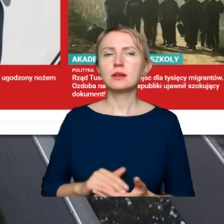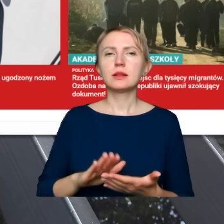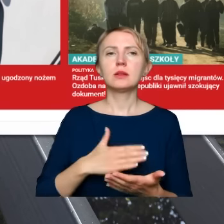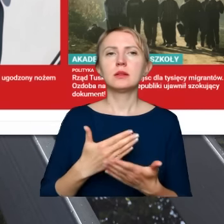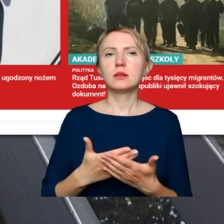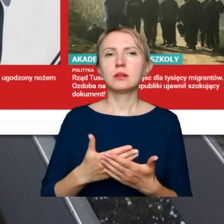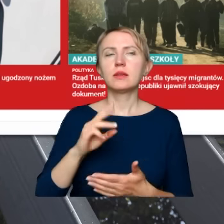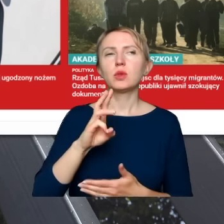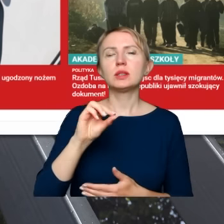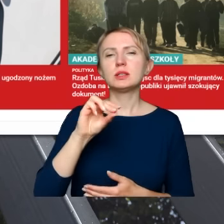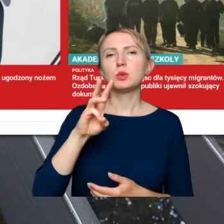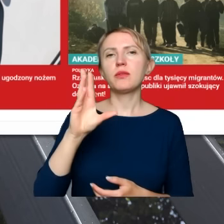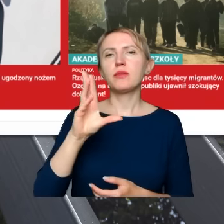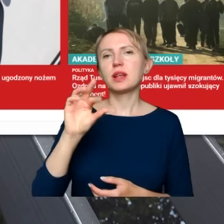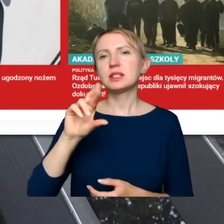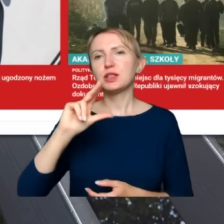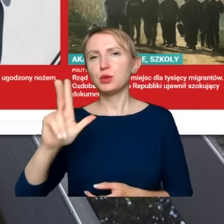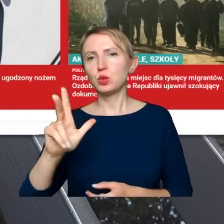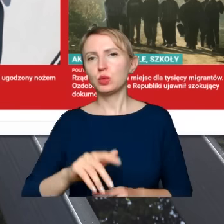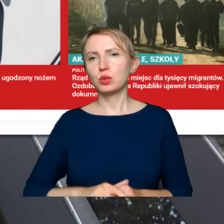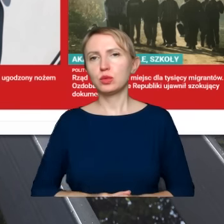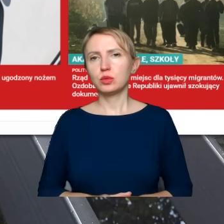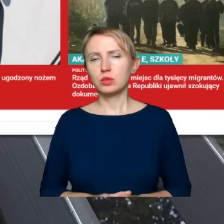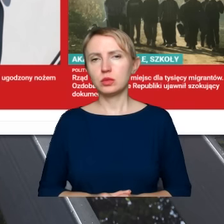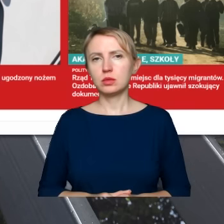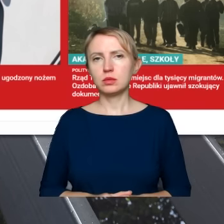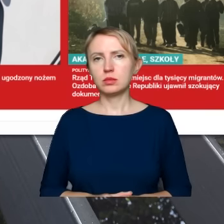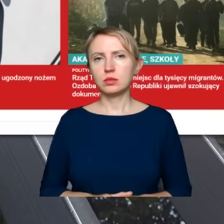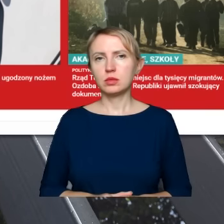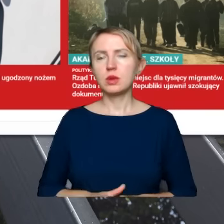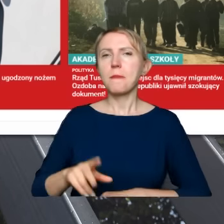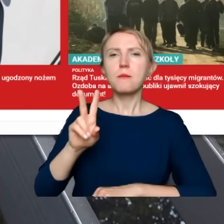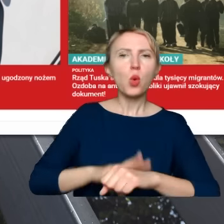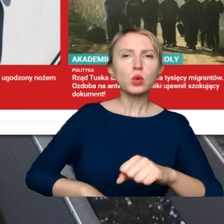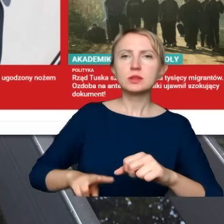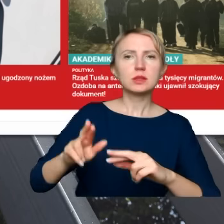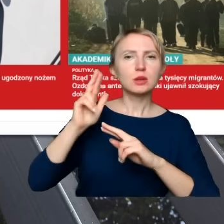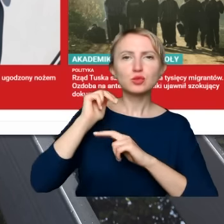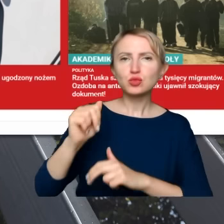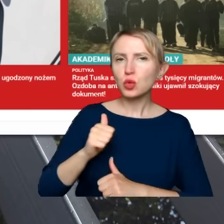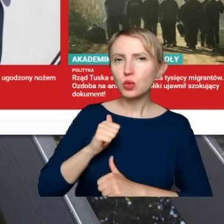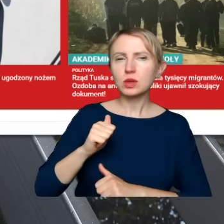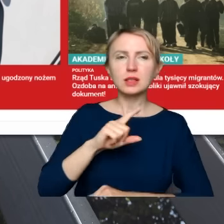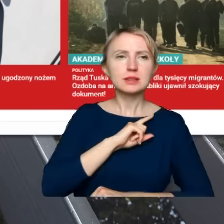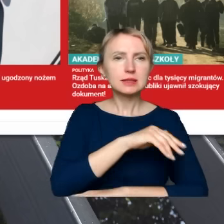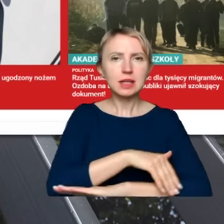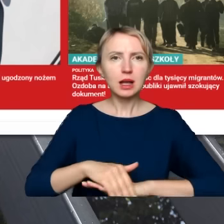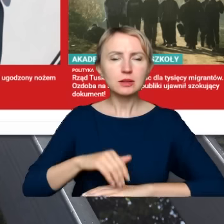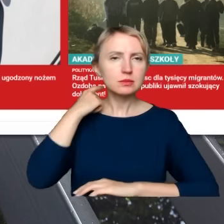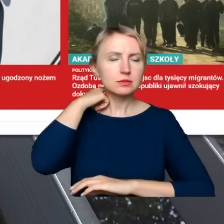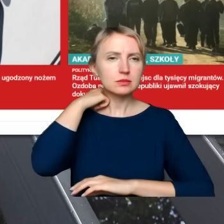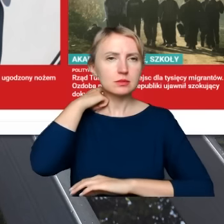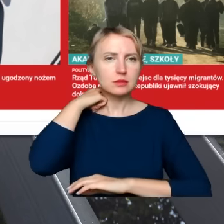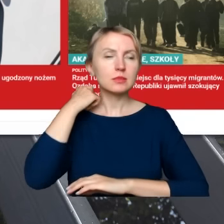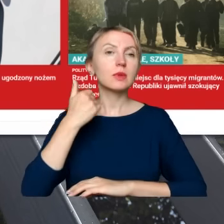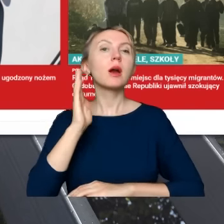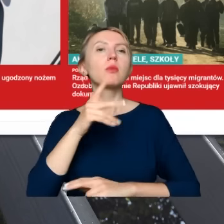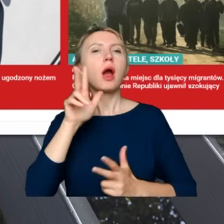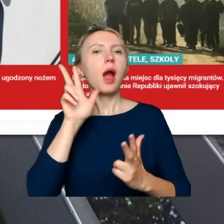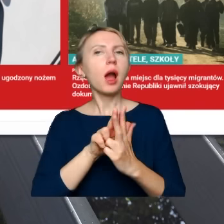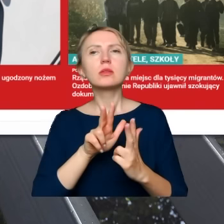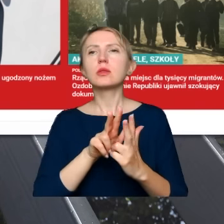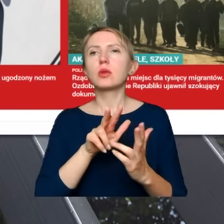Frasyniuk, który przecież zachował się bardzo... Policjantów, żołnierzy, strażników. Potem jak gdyby atakował, już mu przyszło